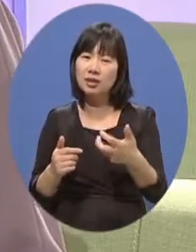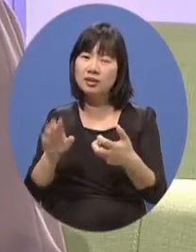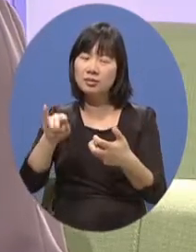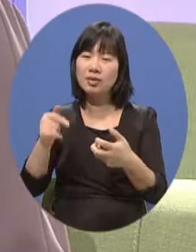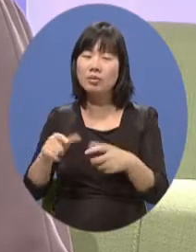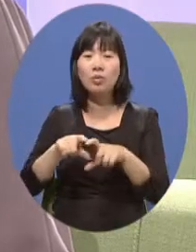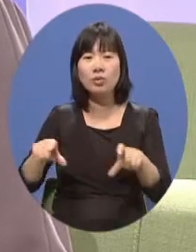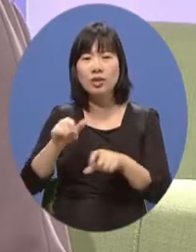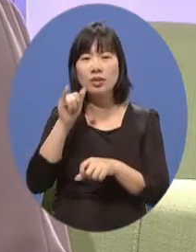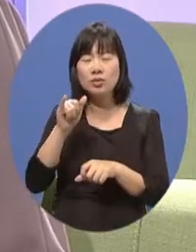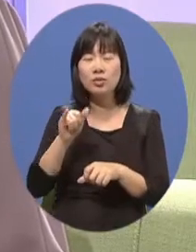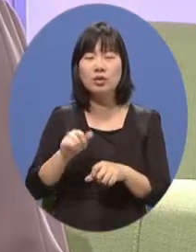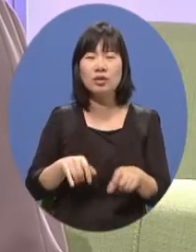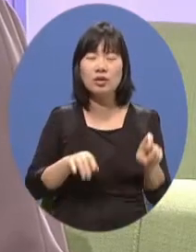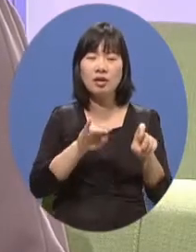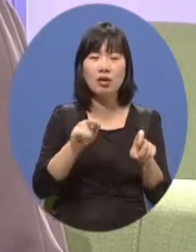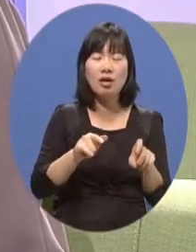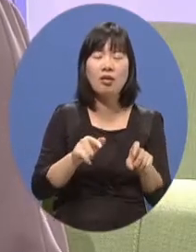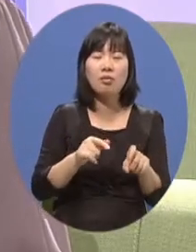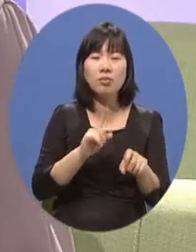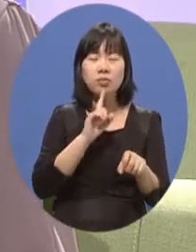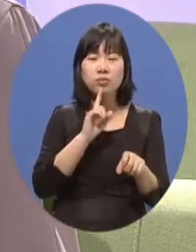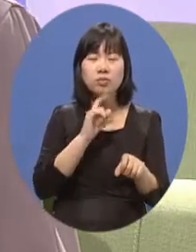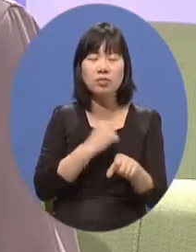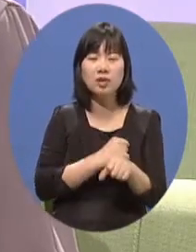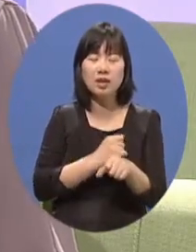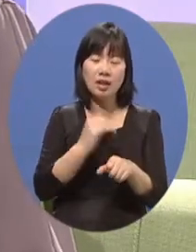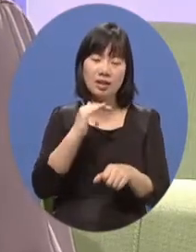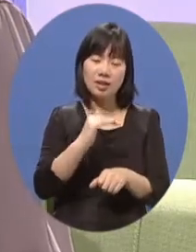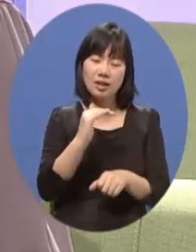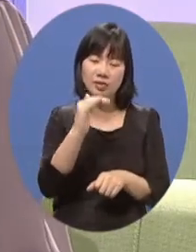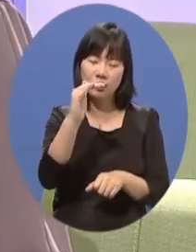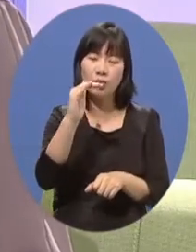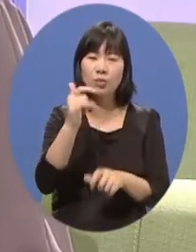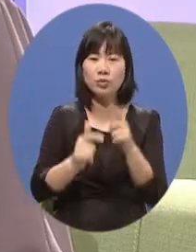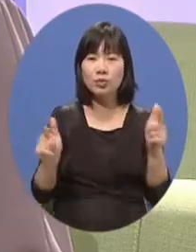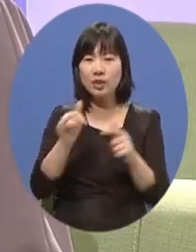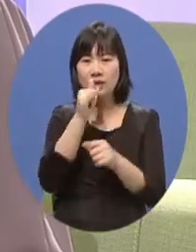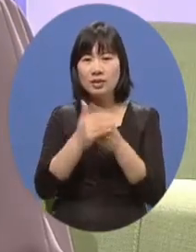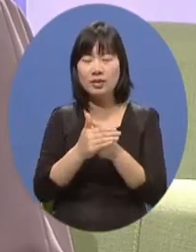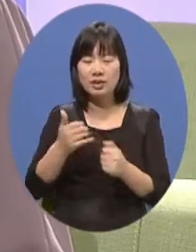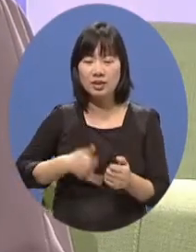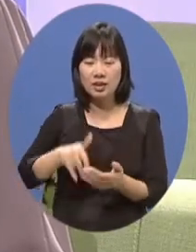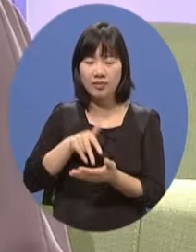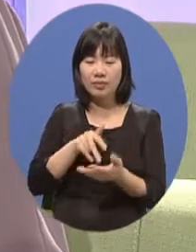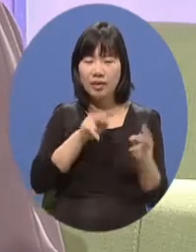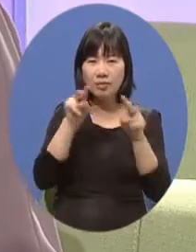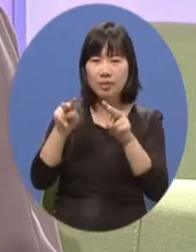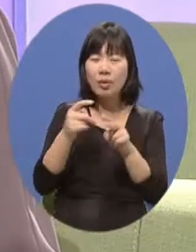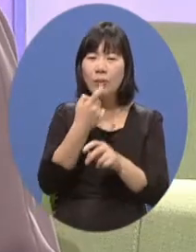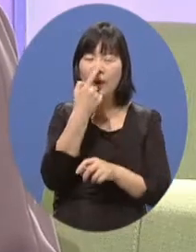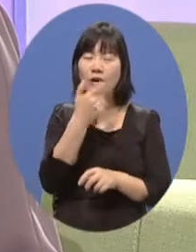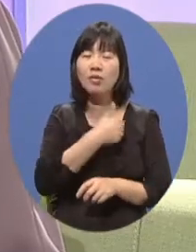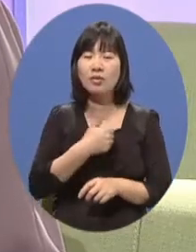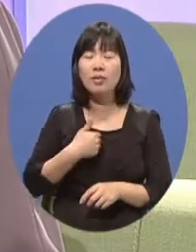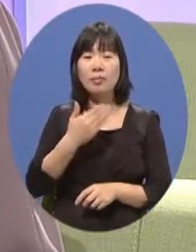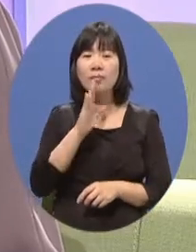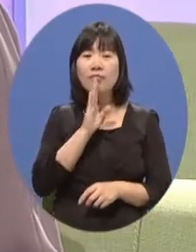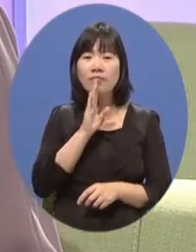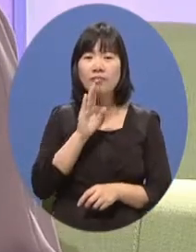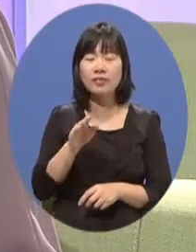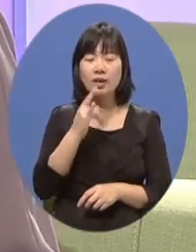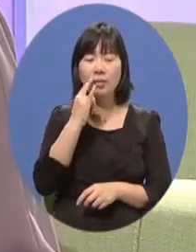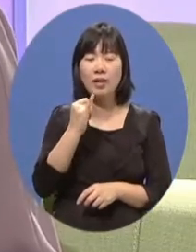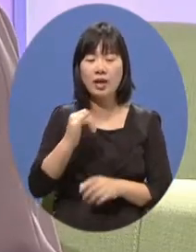있고 10번은 실수를 했을 수도 있잖아요. 그럼 강도를 다르게 할 수도 있잖아요. 그러면 아이 입장에서도 배울 수가 있어요.